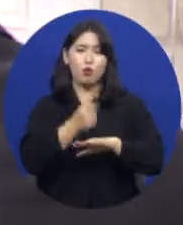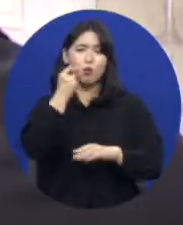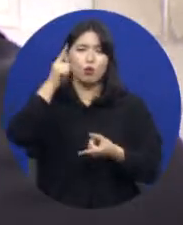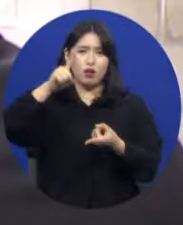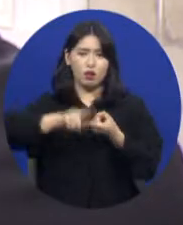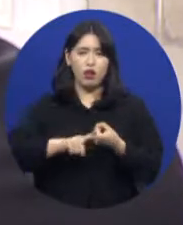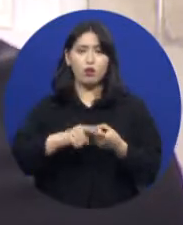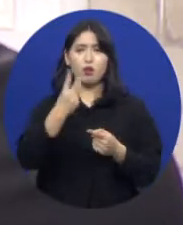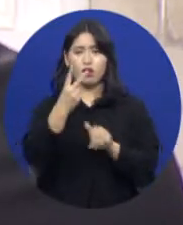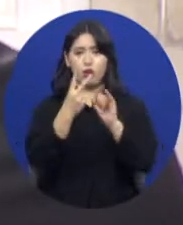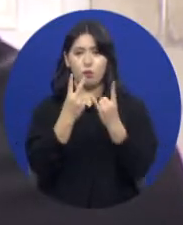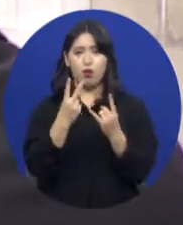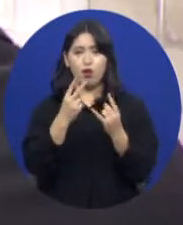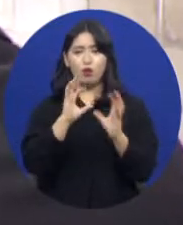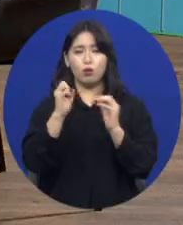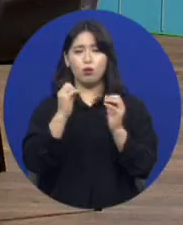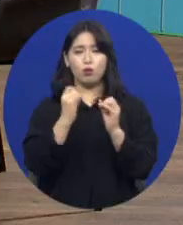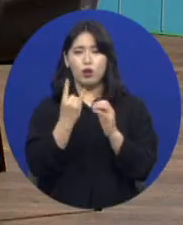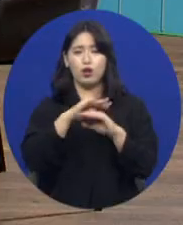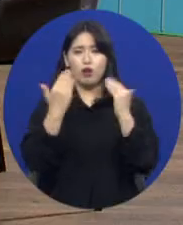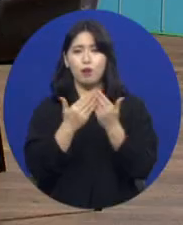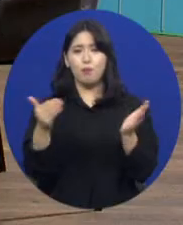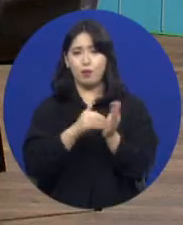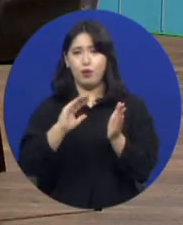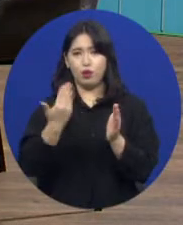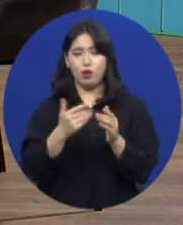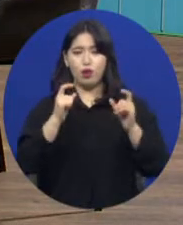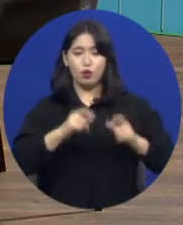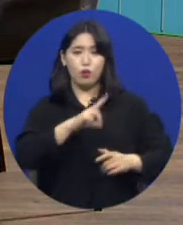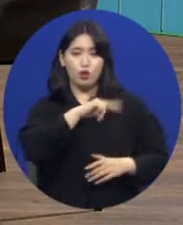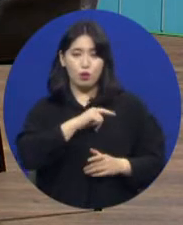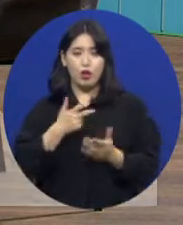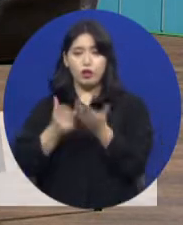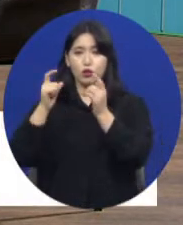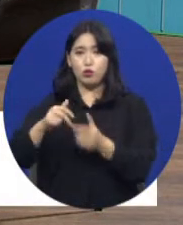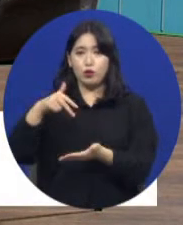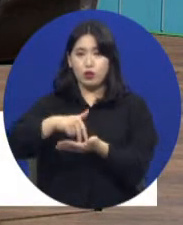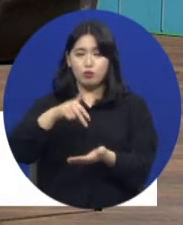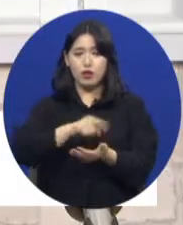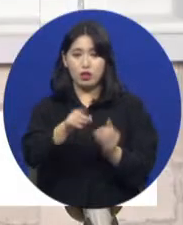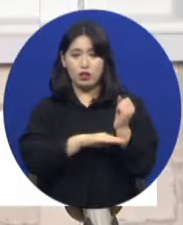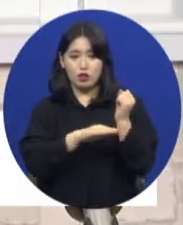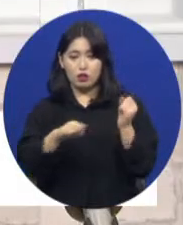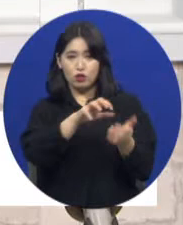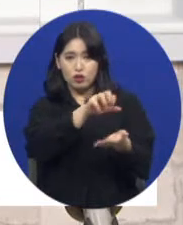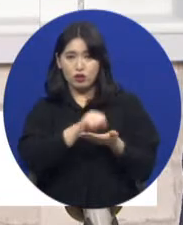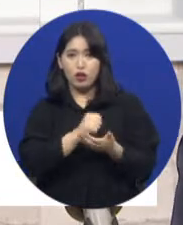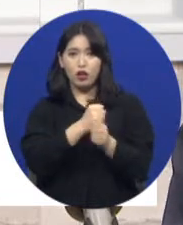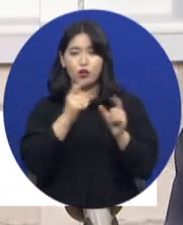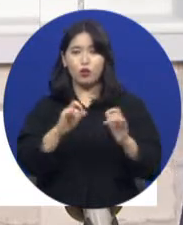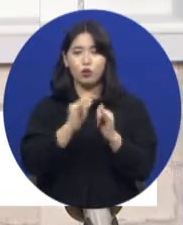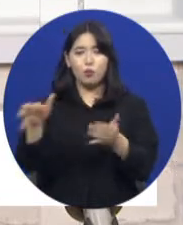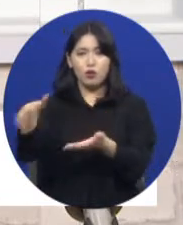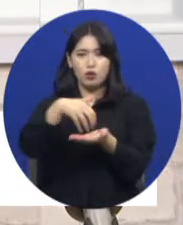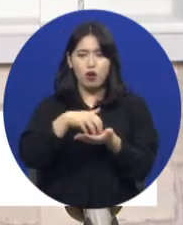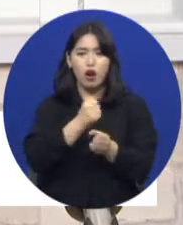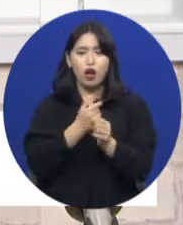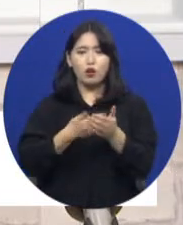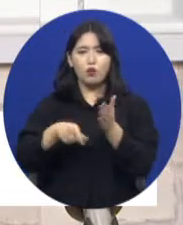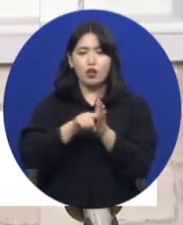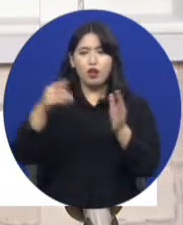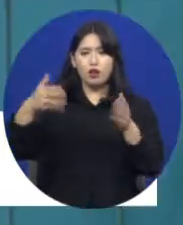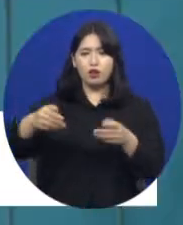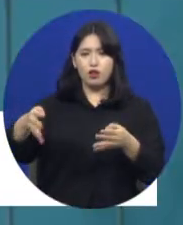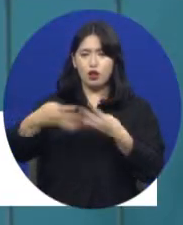차례 토론회 가 모두 끝났습니다 도의회 와 제주도는 토론 결과를 바탕으로 도민 여론 수렴을 위한 협의를 진행해